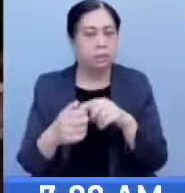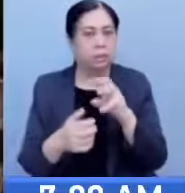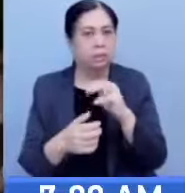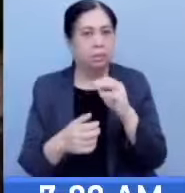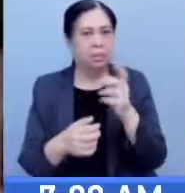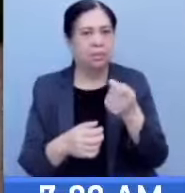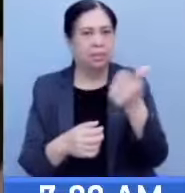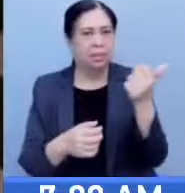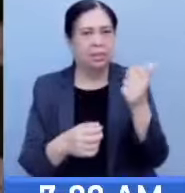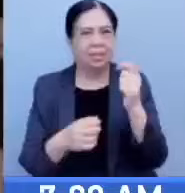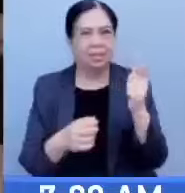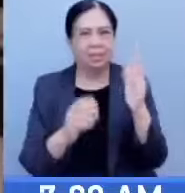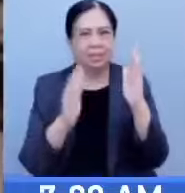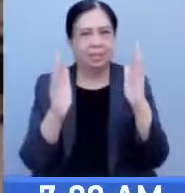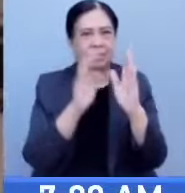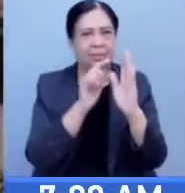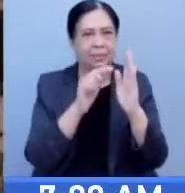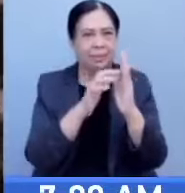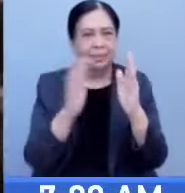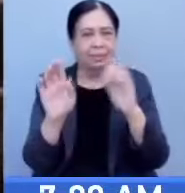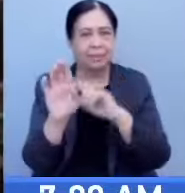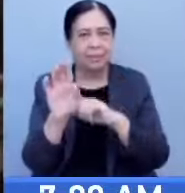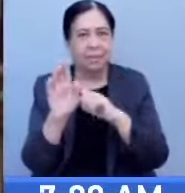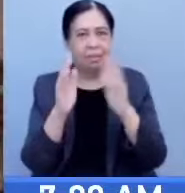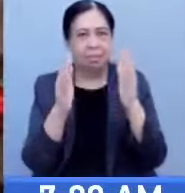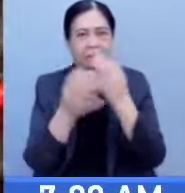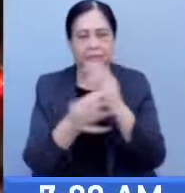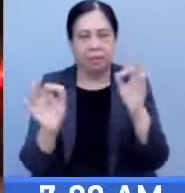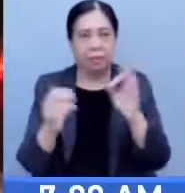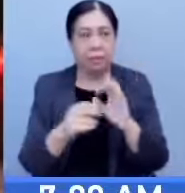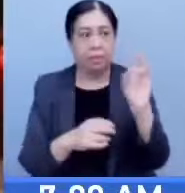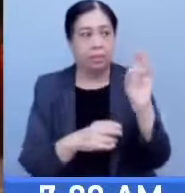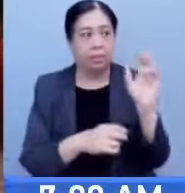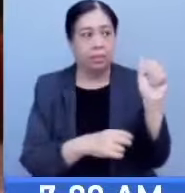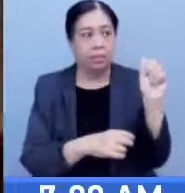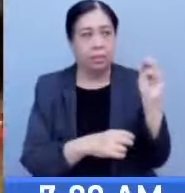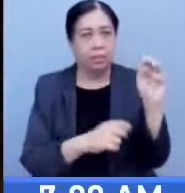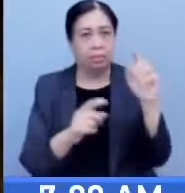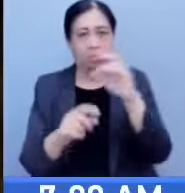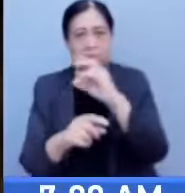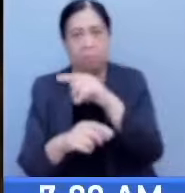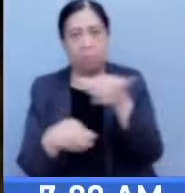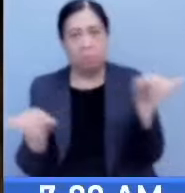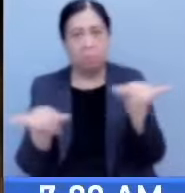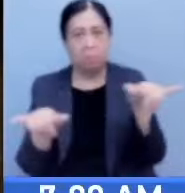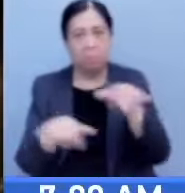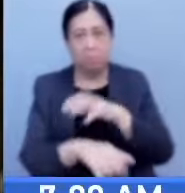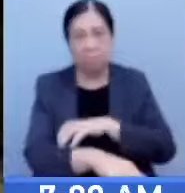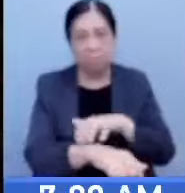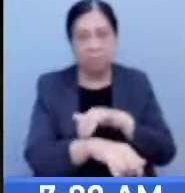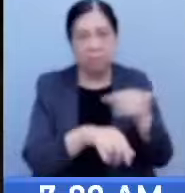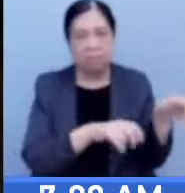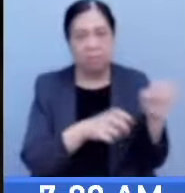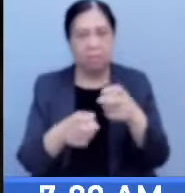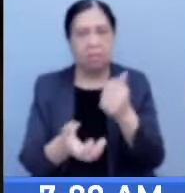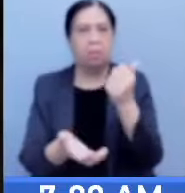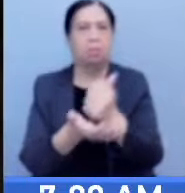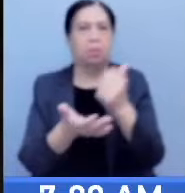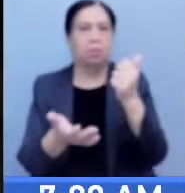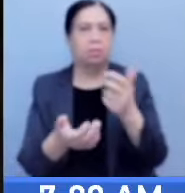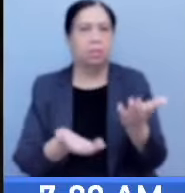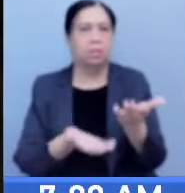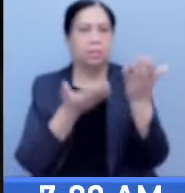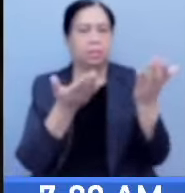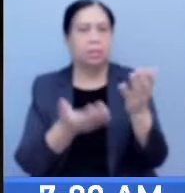hours. Kung sakali, magiging 7 a.m. hanggang 7 p.m. na rin ang number coding. Inaprubahan na ang resolusyon ng Metro Manila